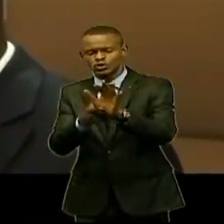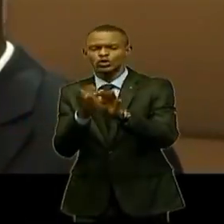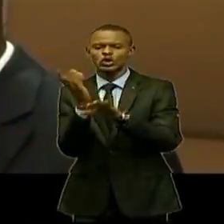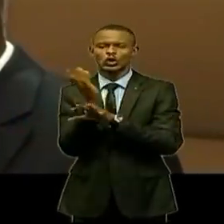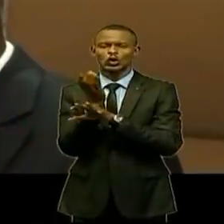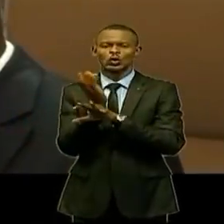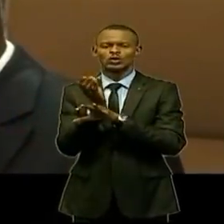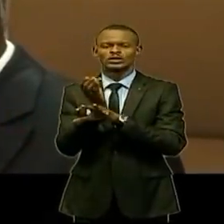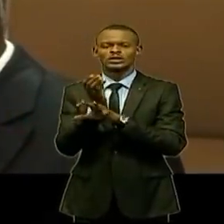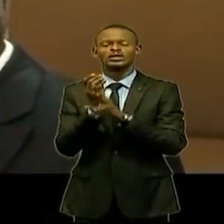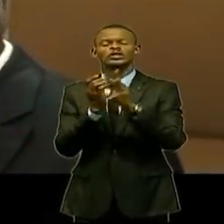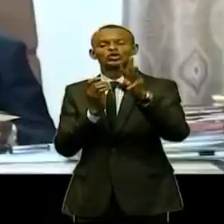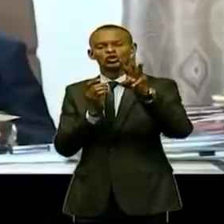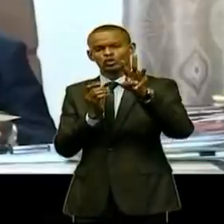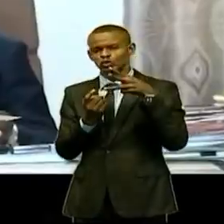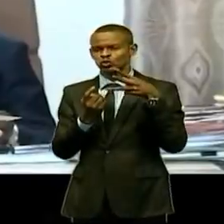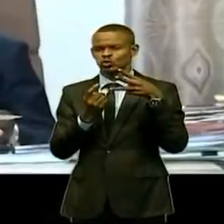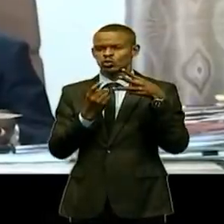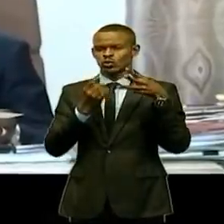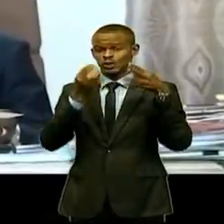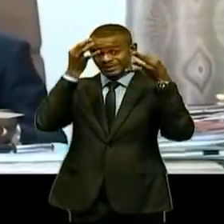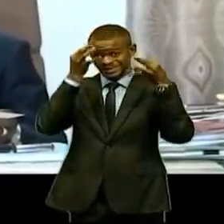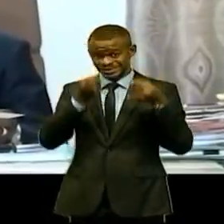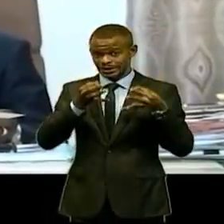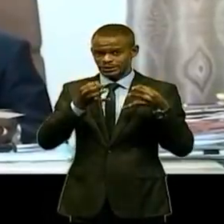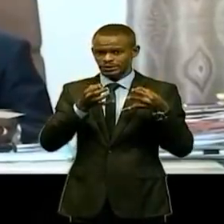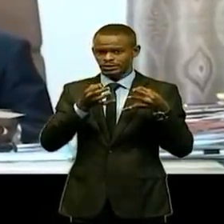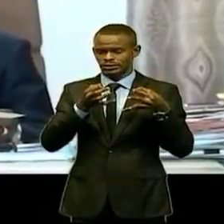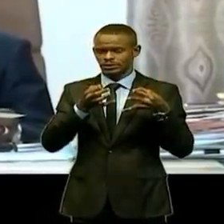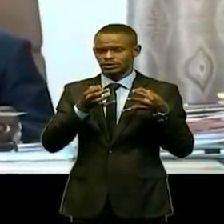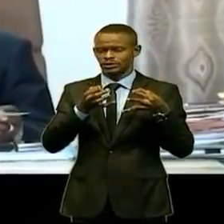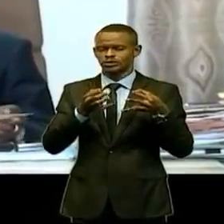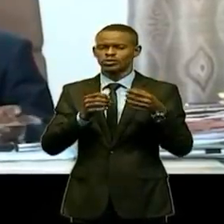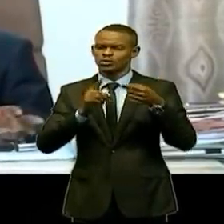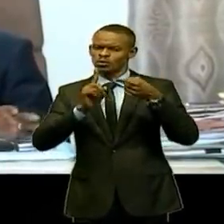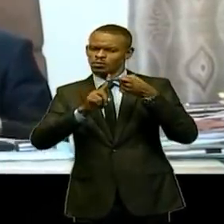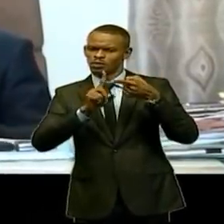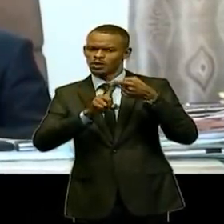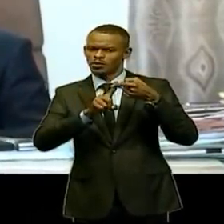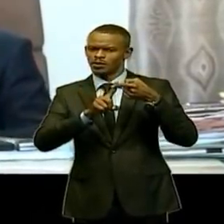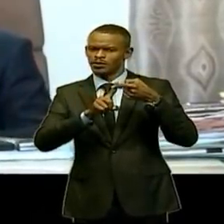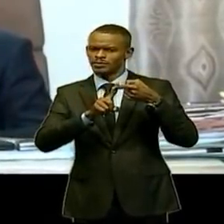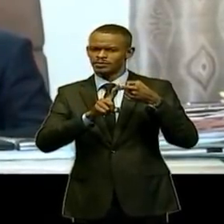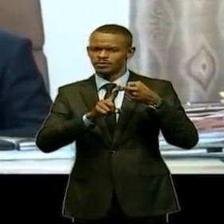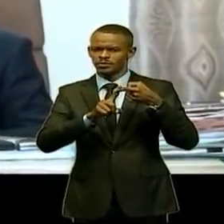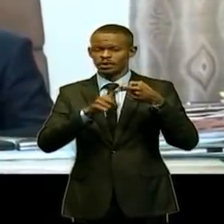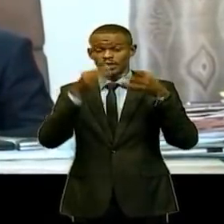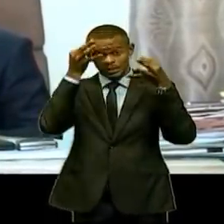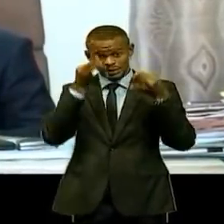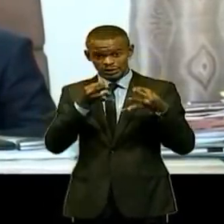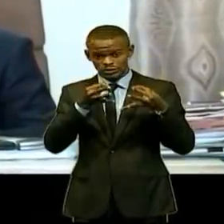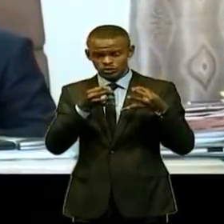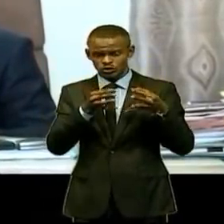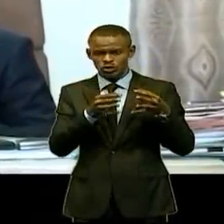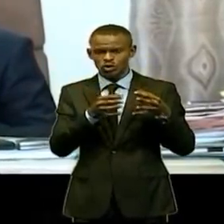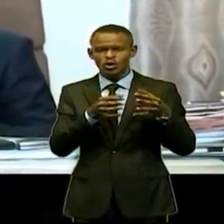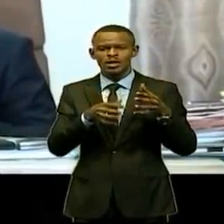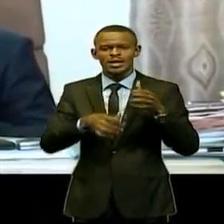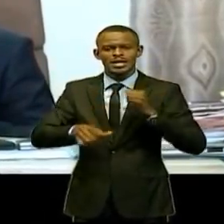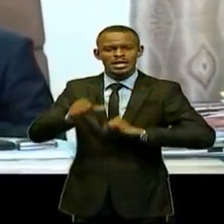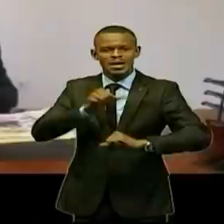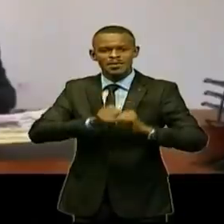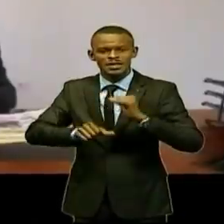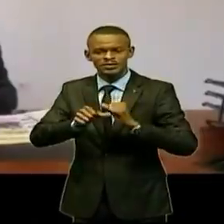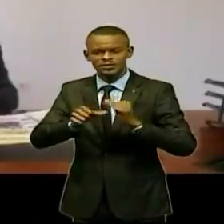délibération. Le premier a porté sur l'organisation de la mutualisation des activités opérationnelles dans